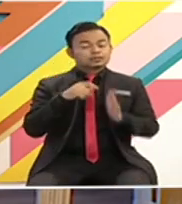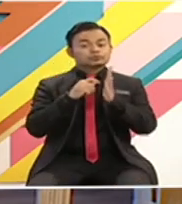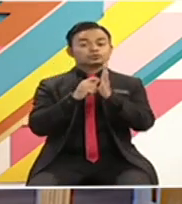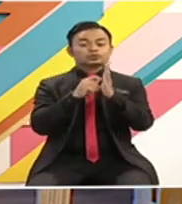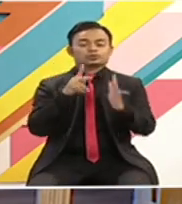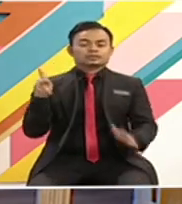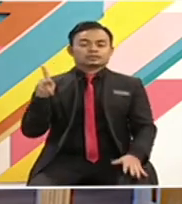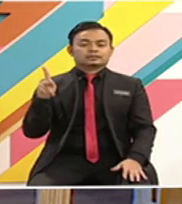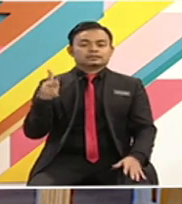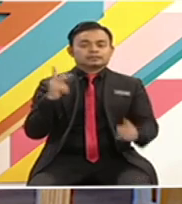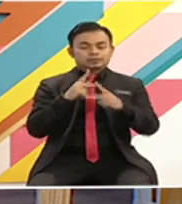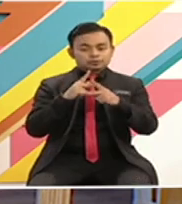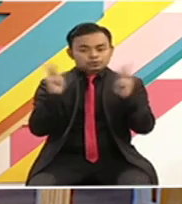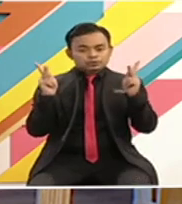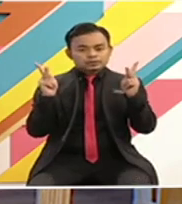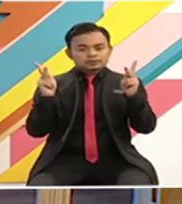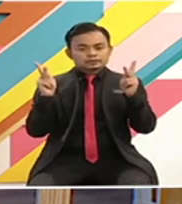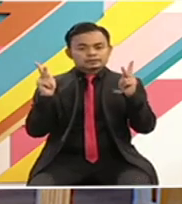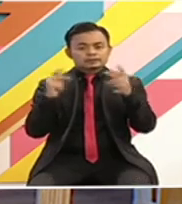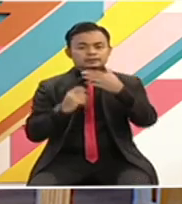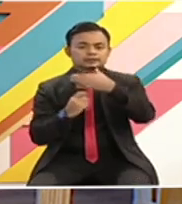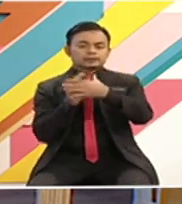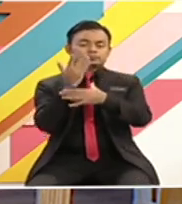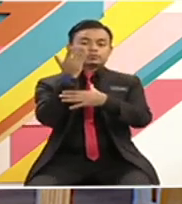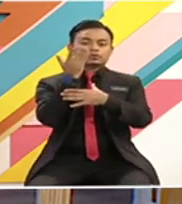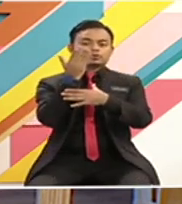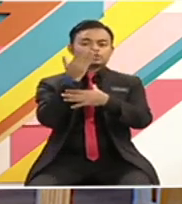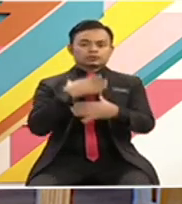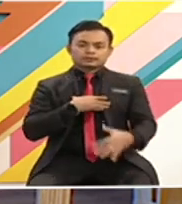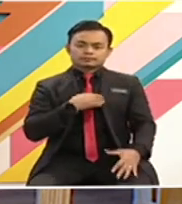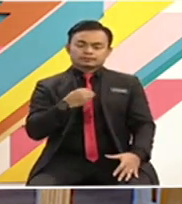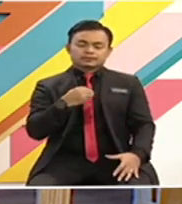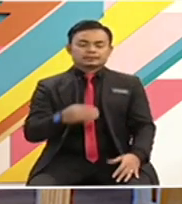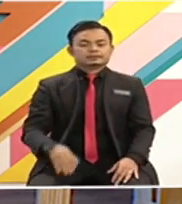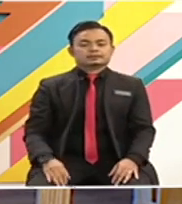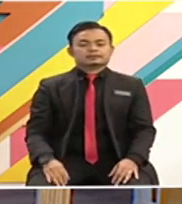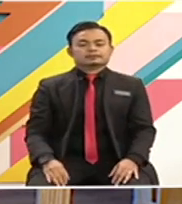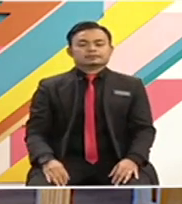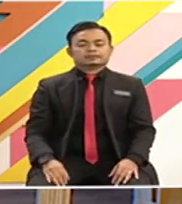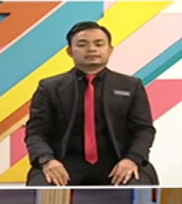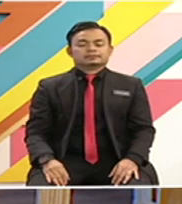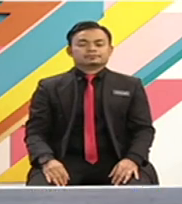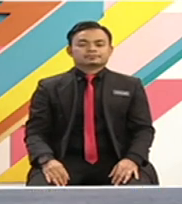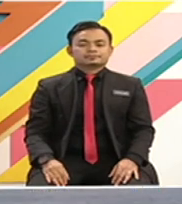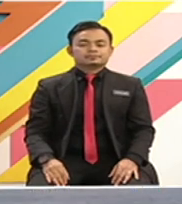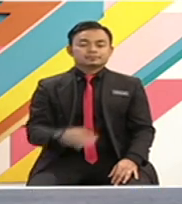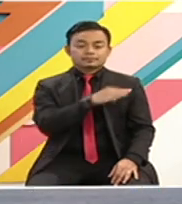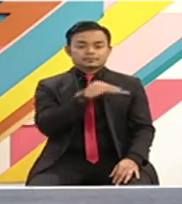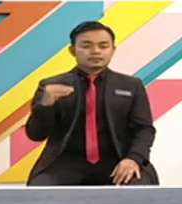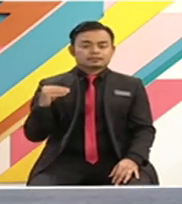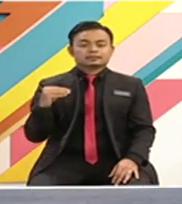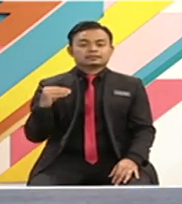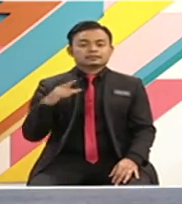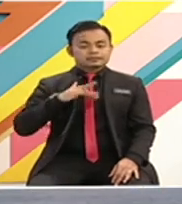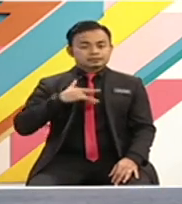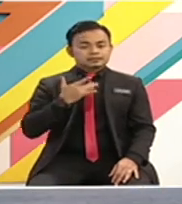ini dia menimbulkan minat Monggo kamina menimbulkan istimewanya sesuatu bahannya girls kontra ini sebenarnya